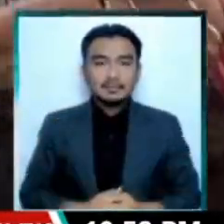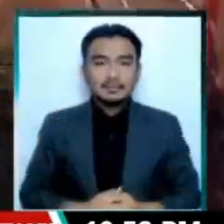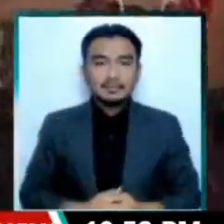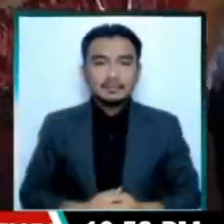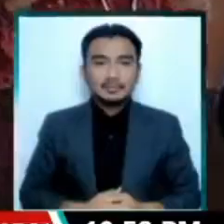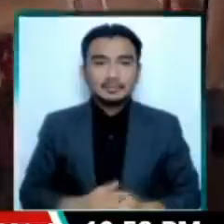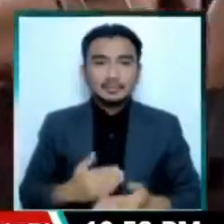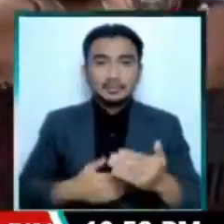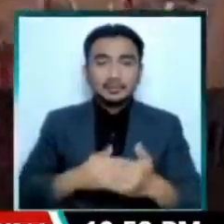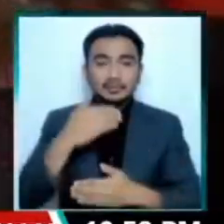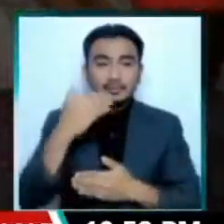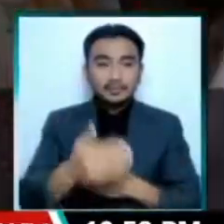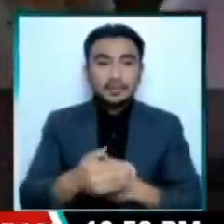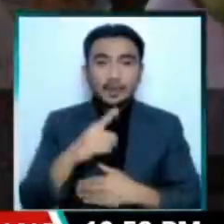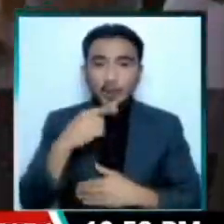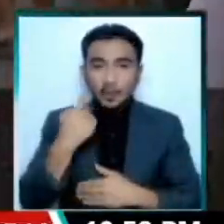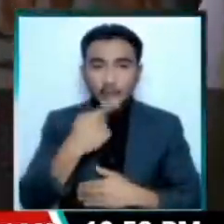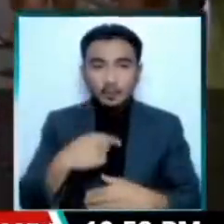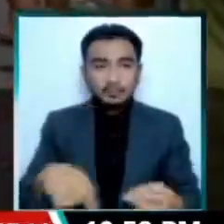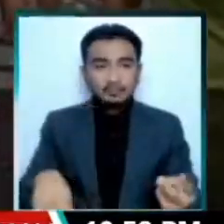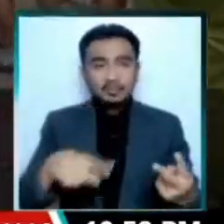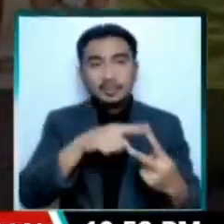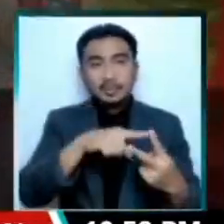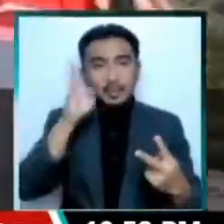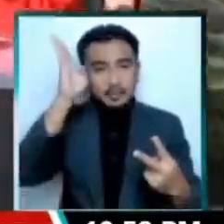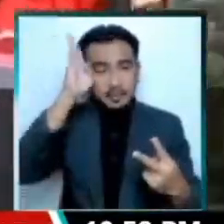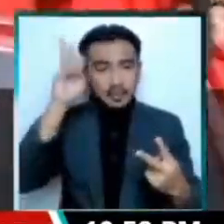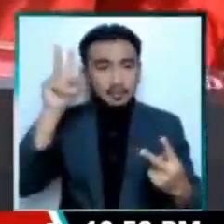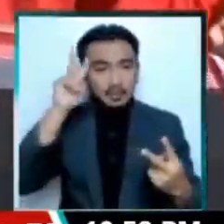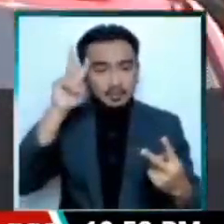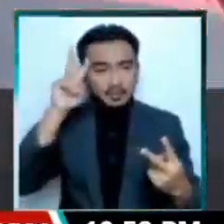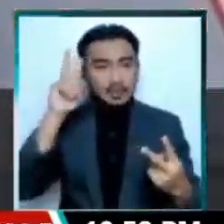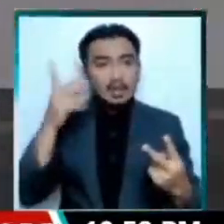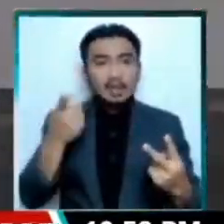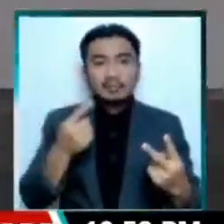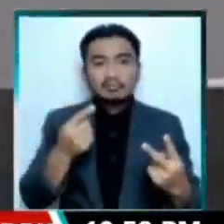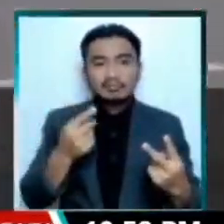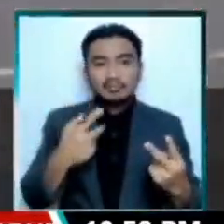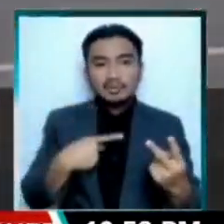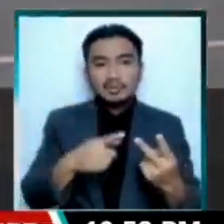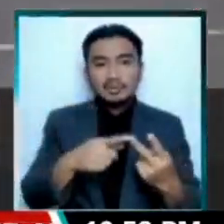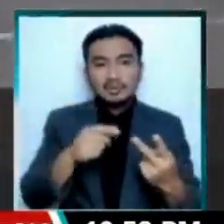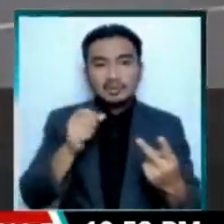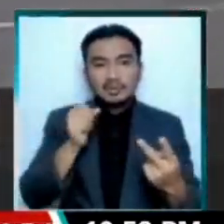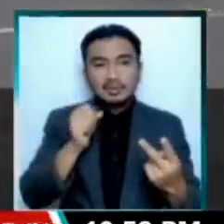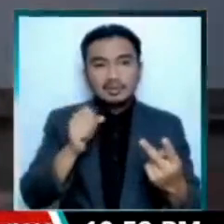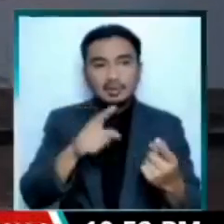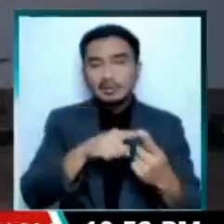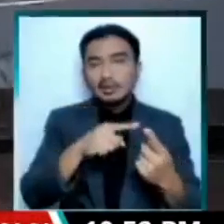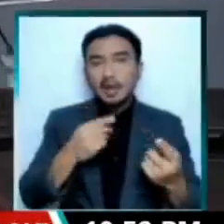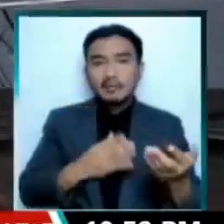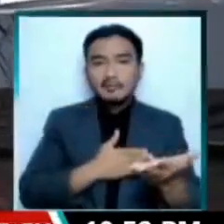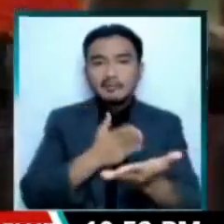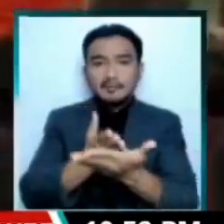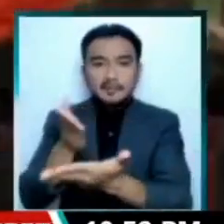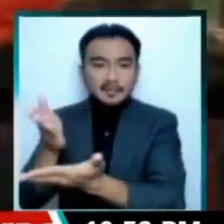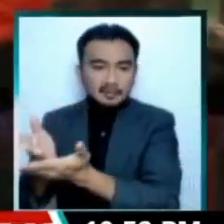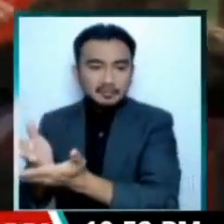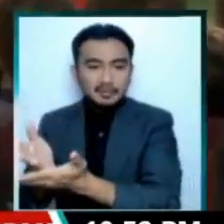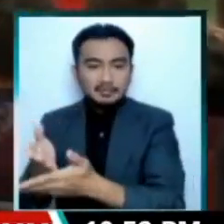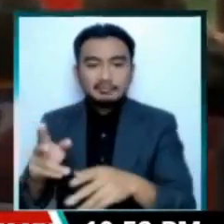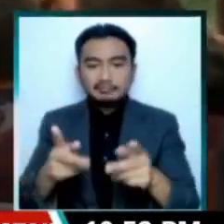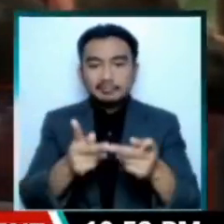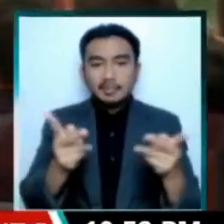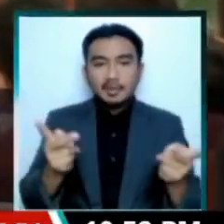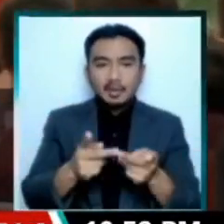dating Senador Bongbong Marcos. Inikot nila ang bayan ng Tansa, pati na ang mga lungsod ng General Trias at Imus. Bukod sa caravan, humarap din